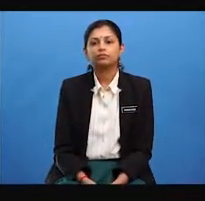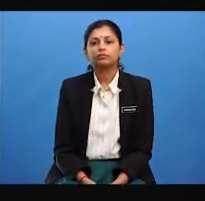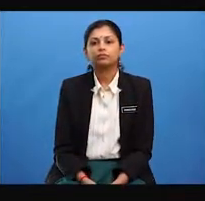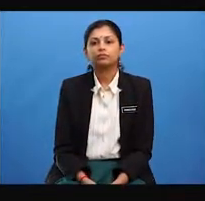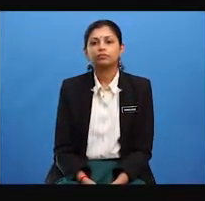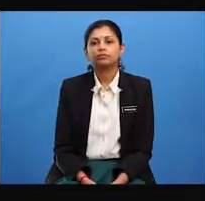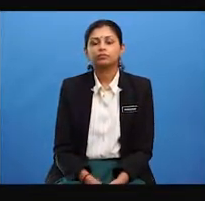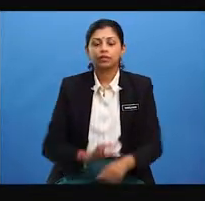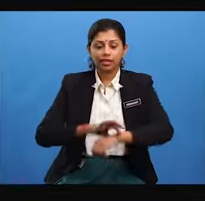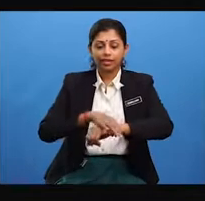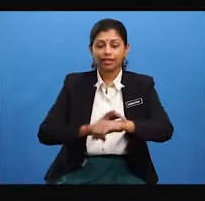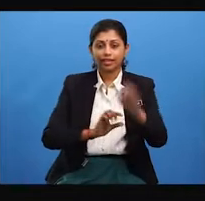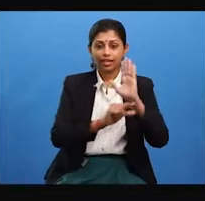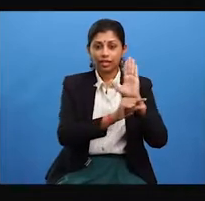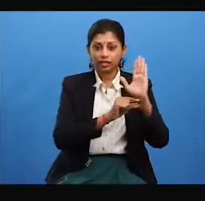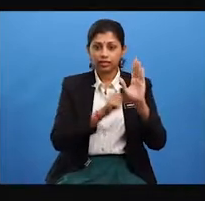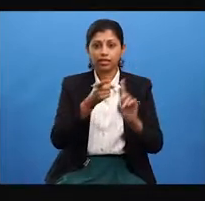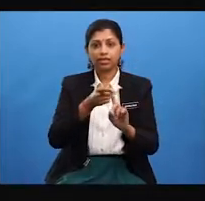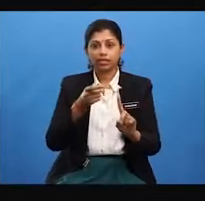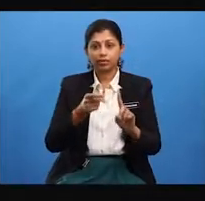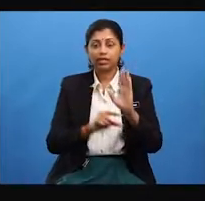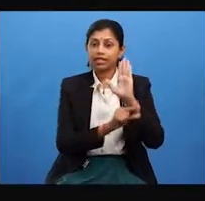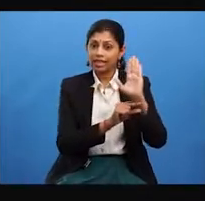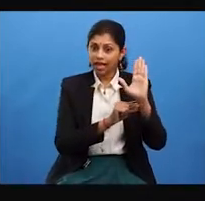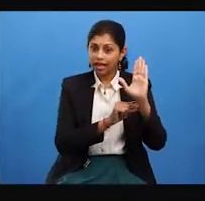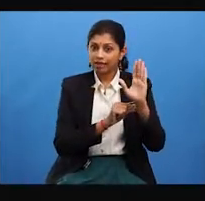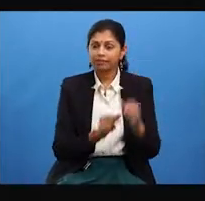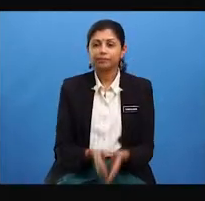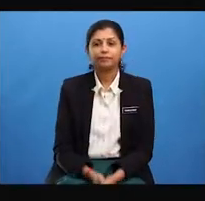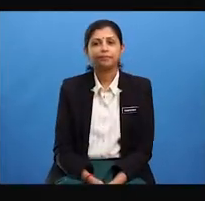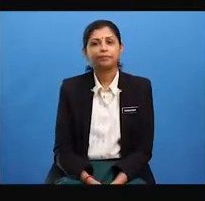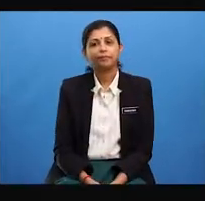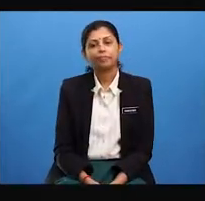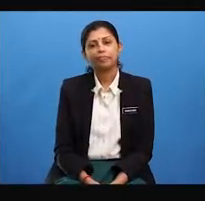gelang getah yang diperbuat daripada getah,